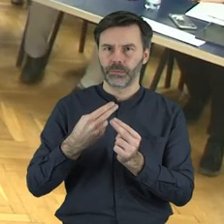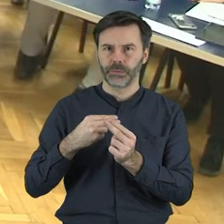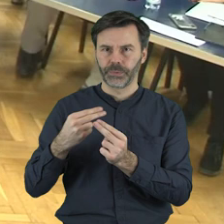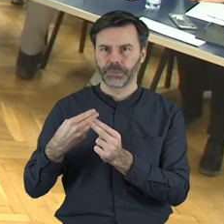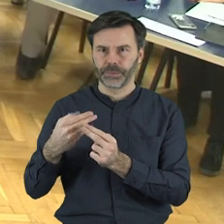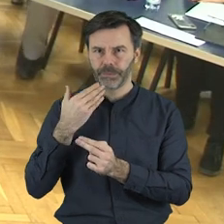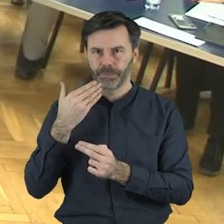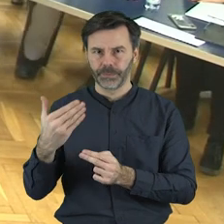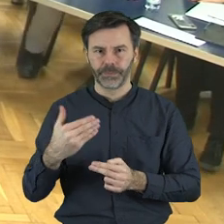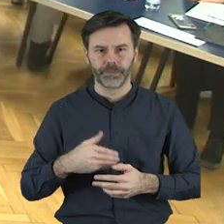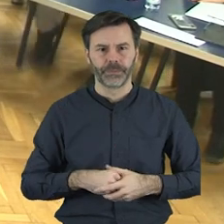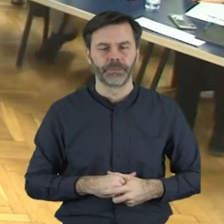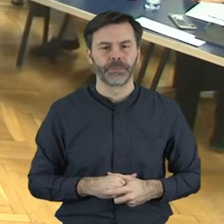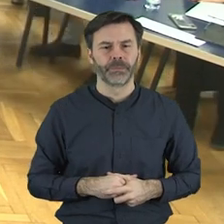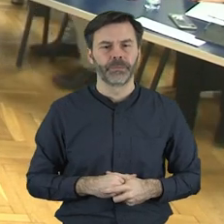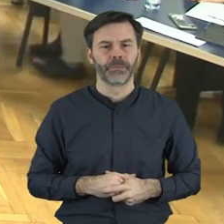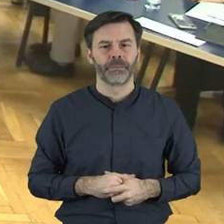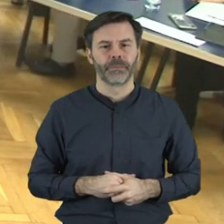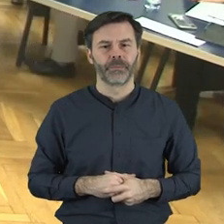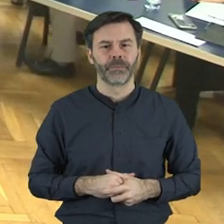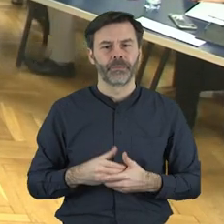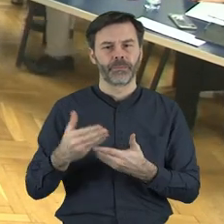Marcin Bugajski.